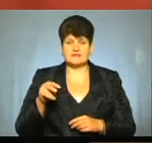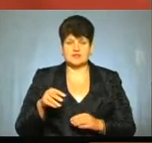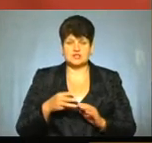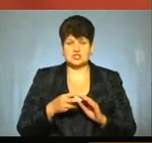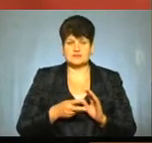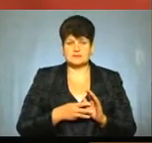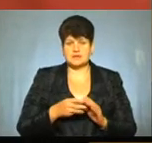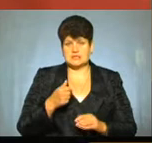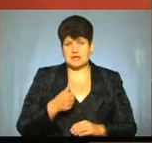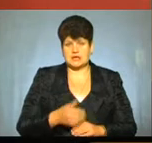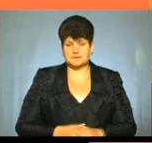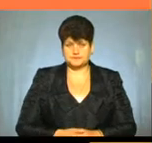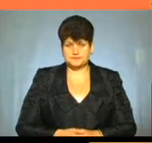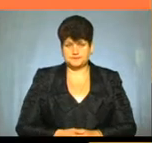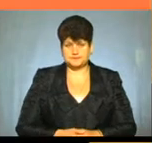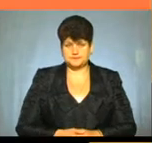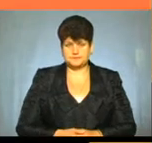за 2018 рік.